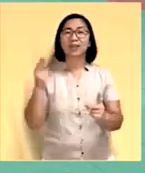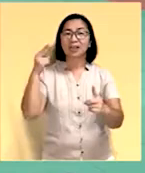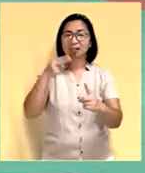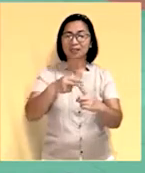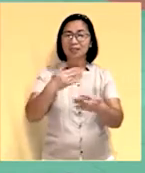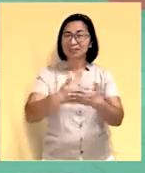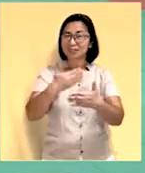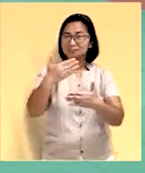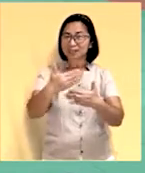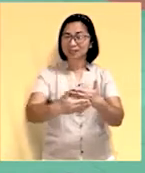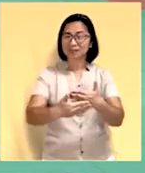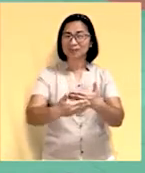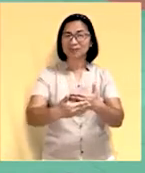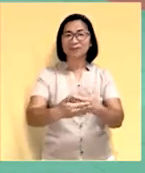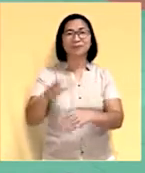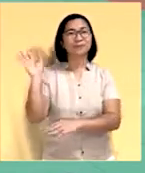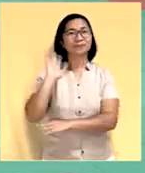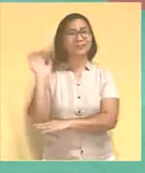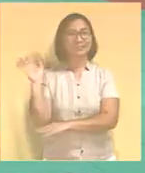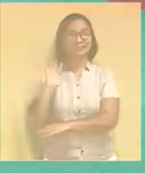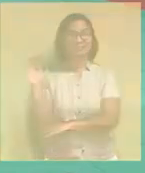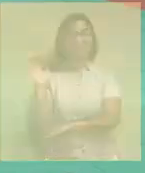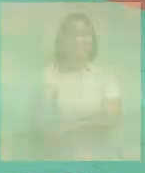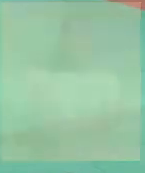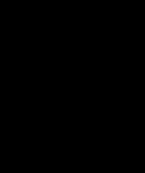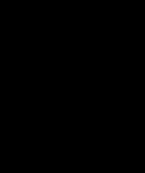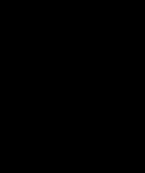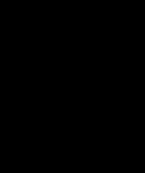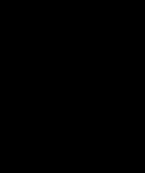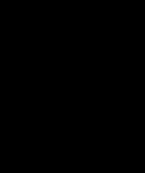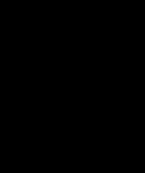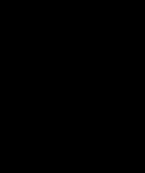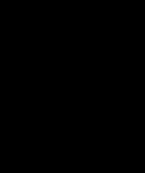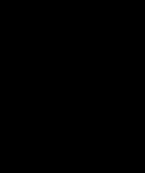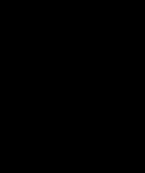sa muli, paalam!